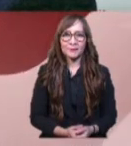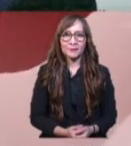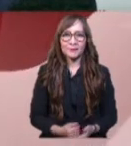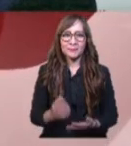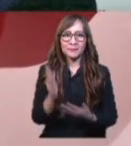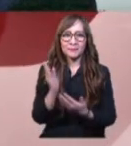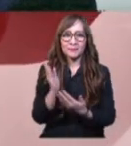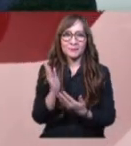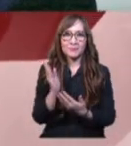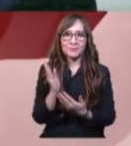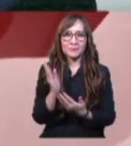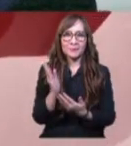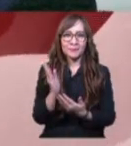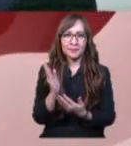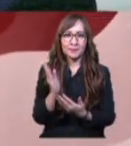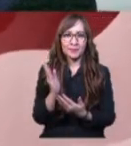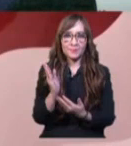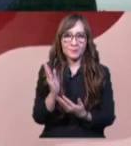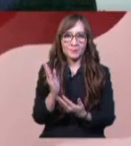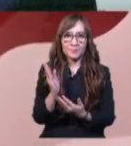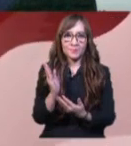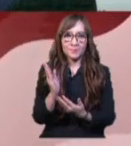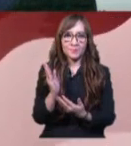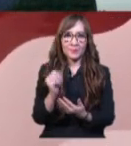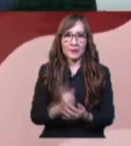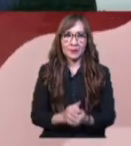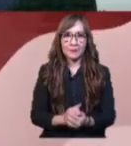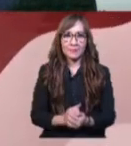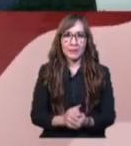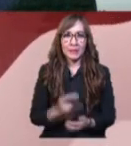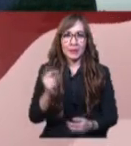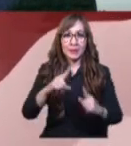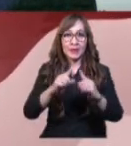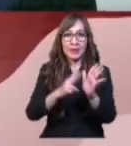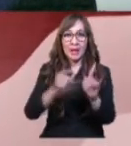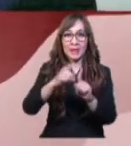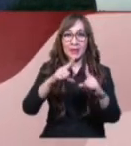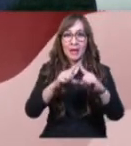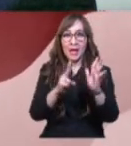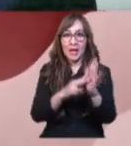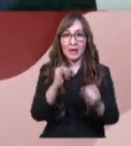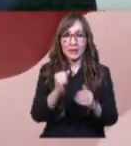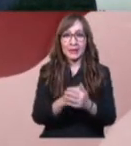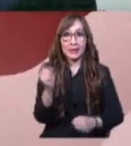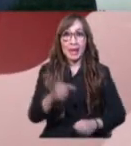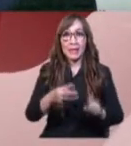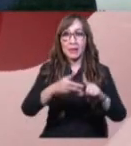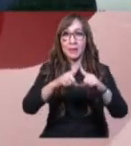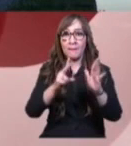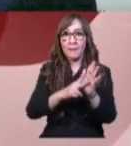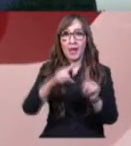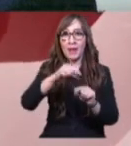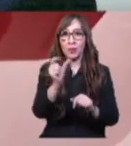kita dapat pertanyaan dari Ramdhani, berasal dari Bantul dan ditujukan kepada